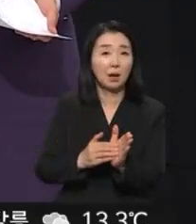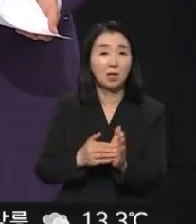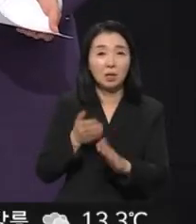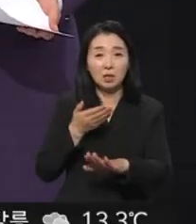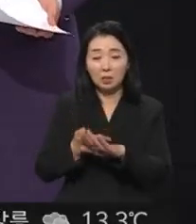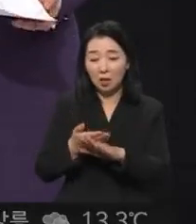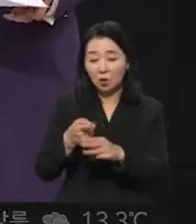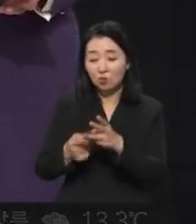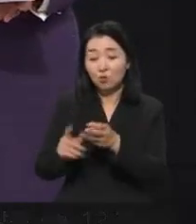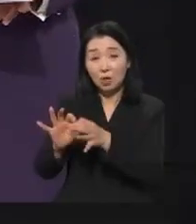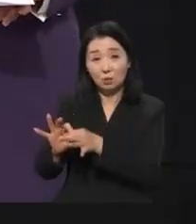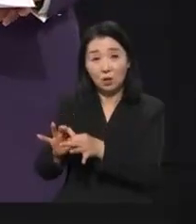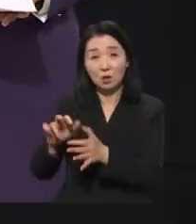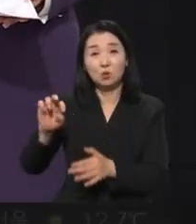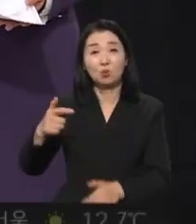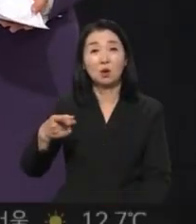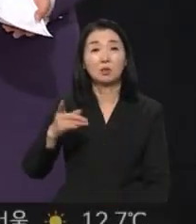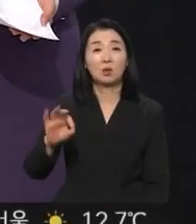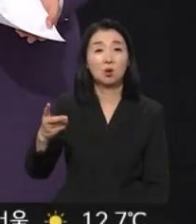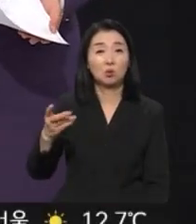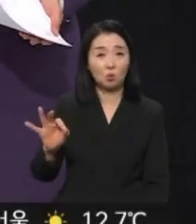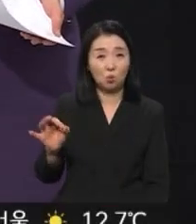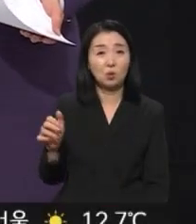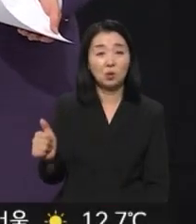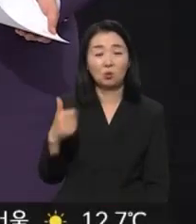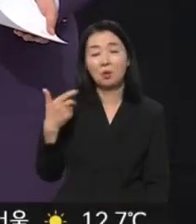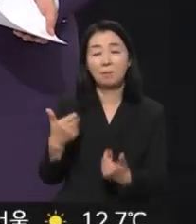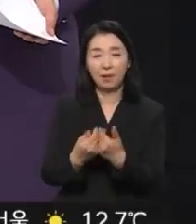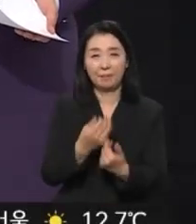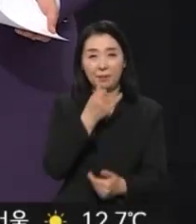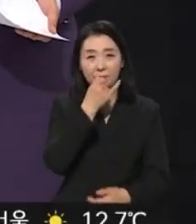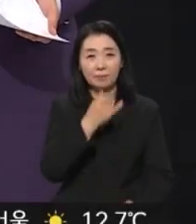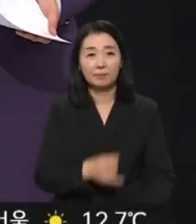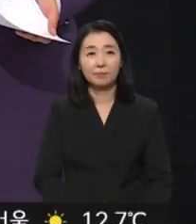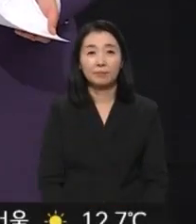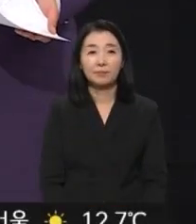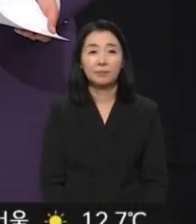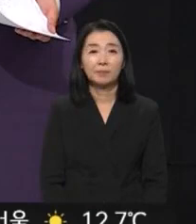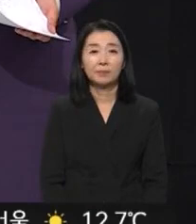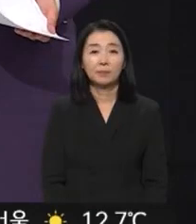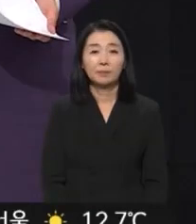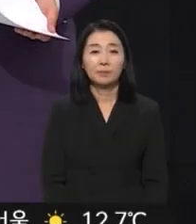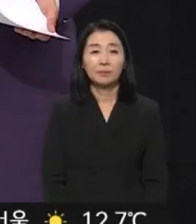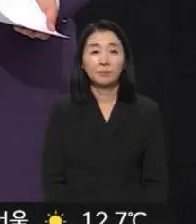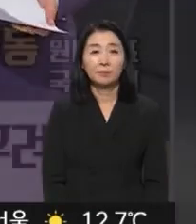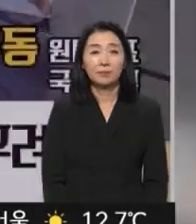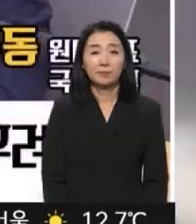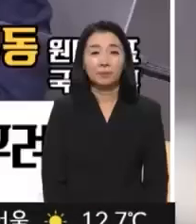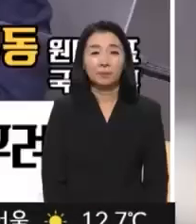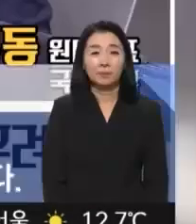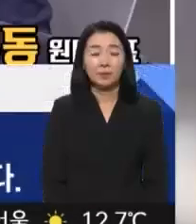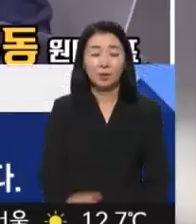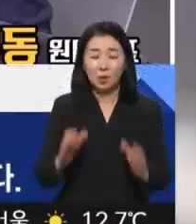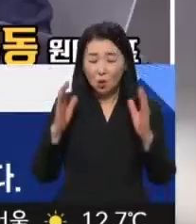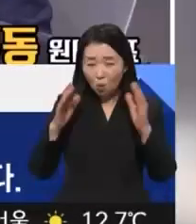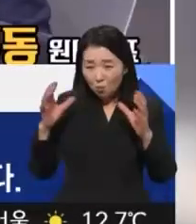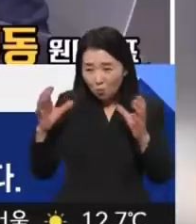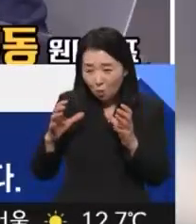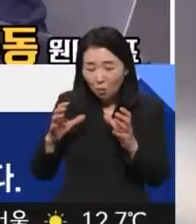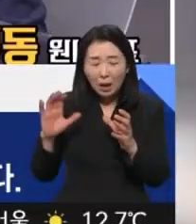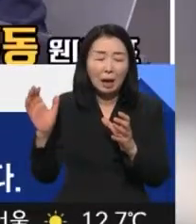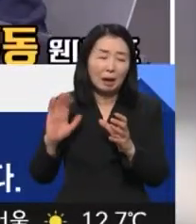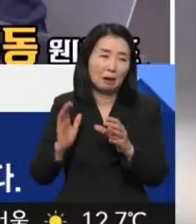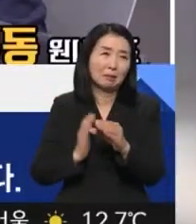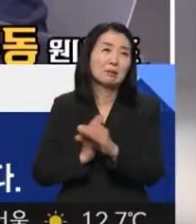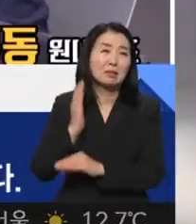다른 윤핵관이던 권성동 당시 원내대표도 이를 반대하고 나선 바 있습니다. 단순한 공부 모임 이상으로 비춰질